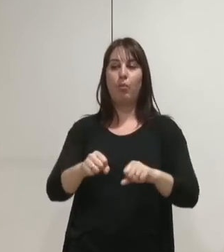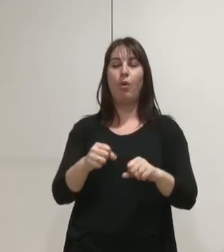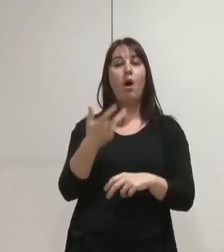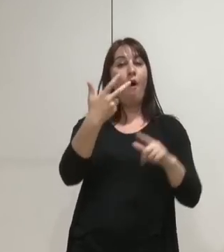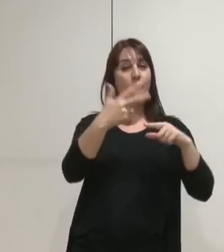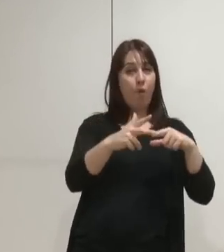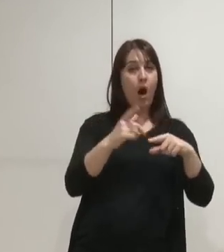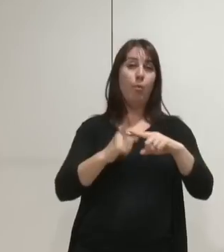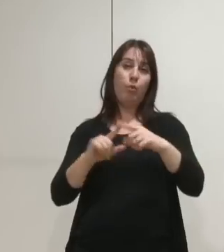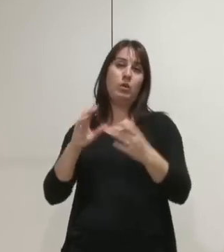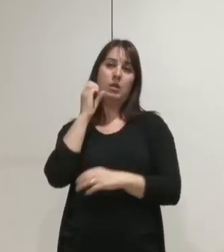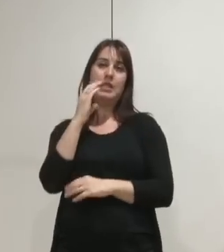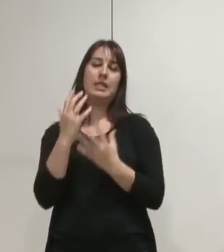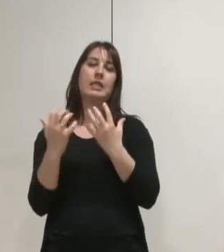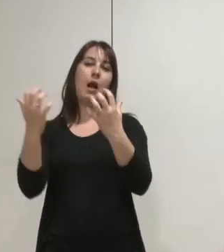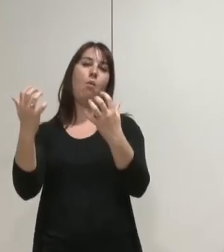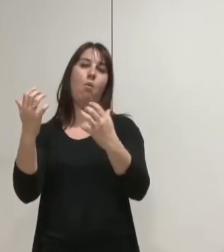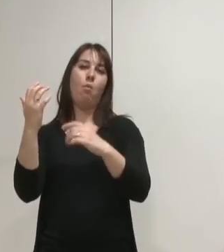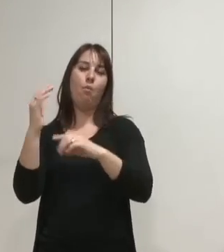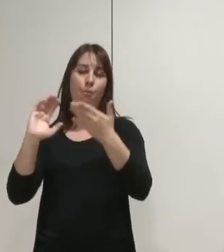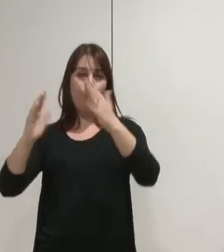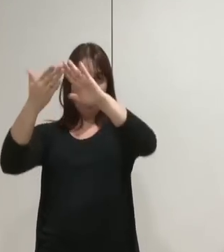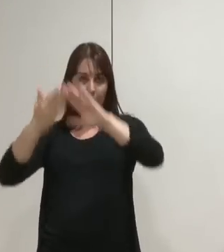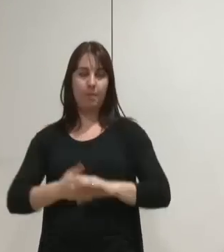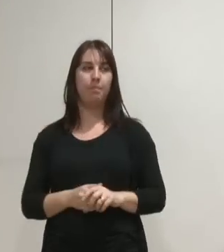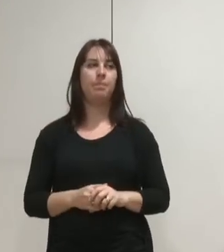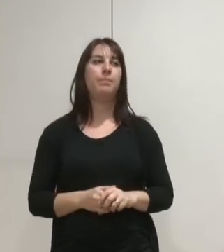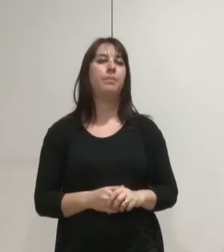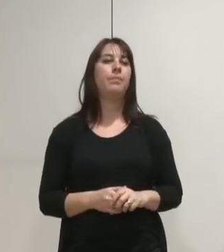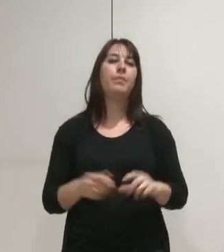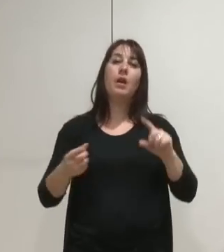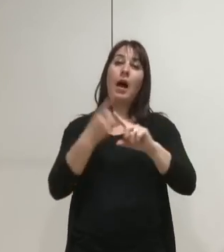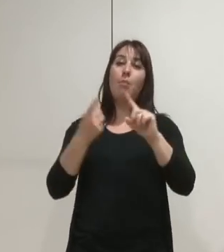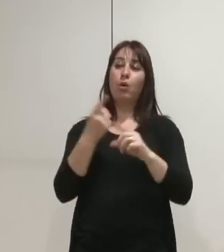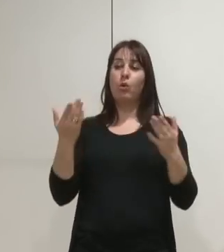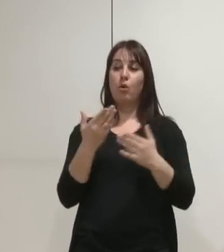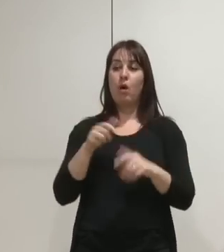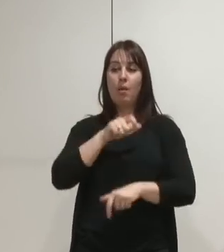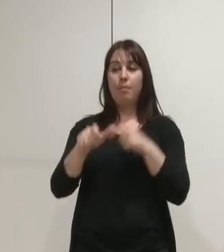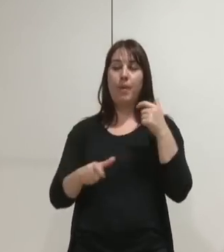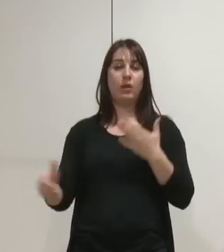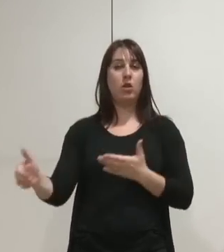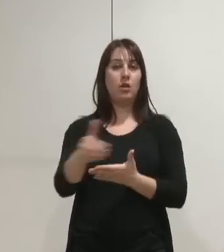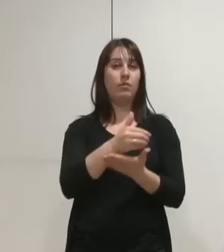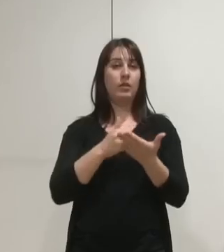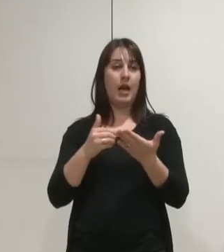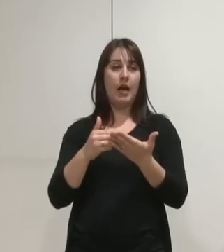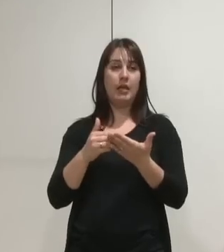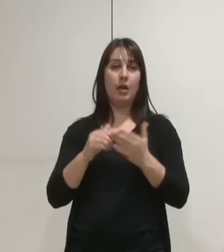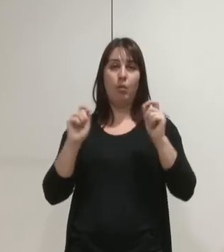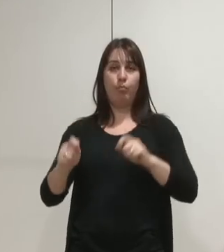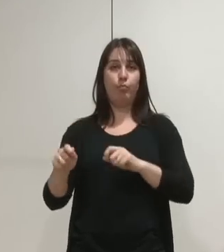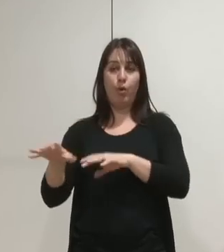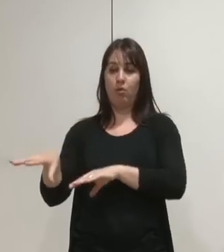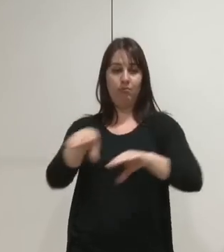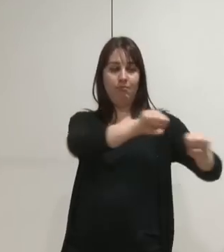la montagne enfin un point essentiel l'ensemble du personnel sera repris de droit par le nouveau délégataire